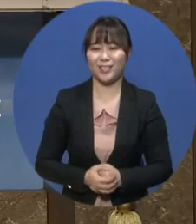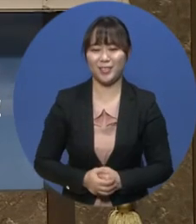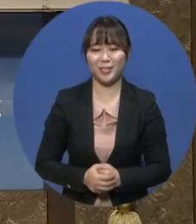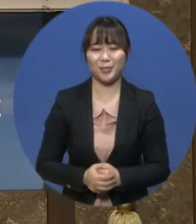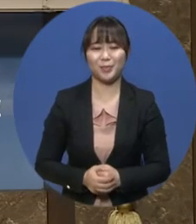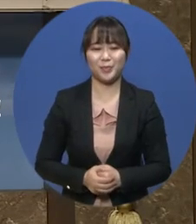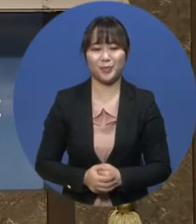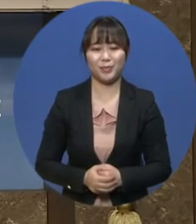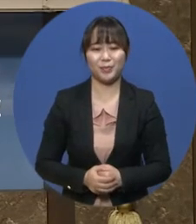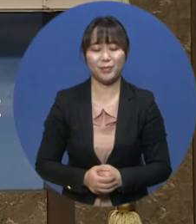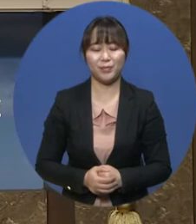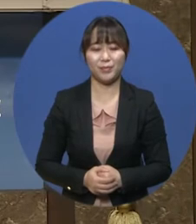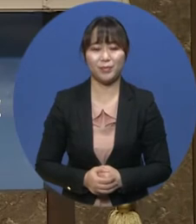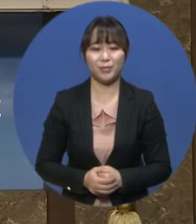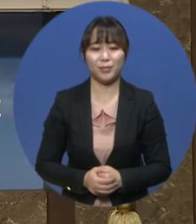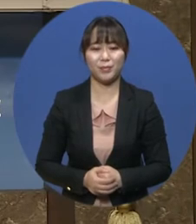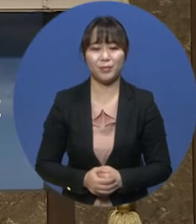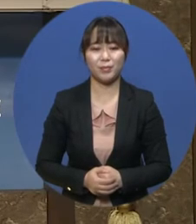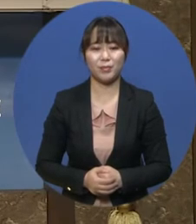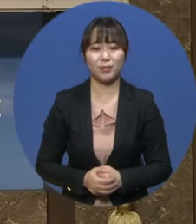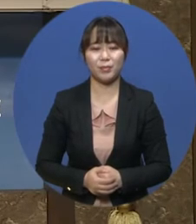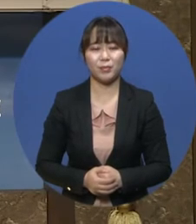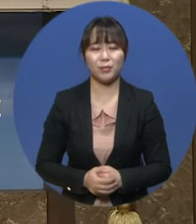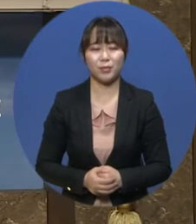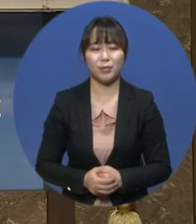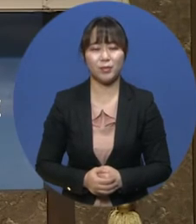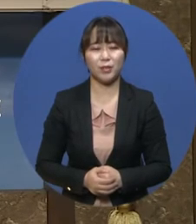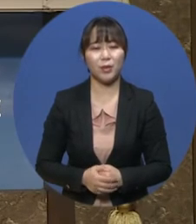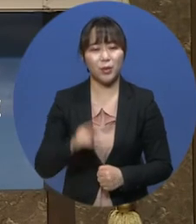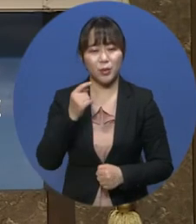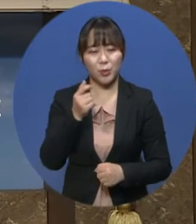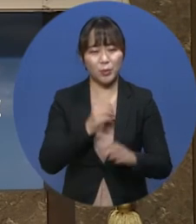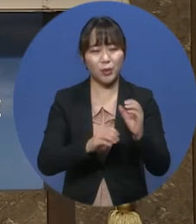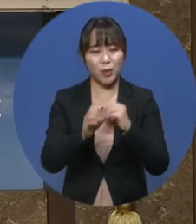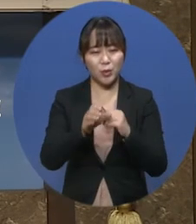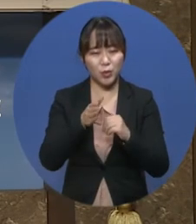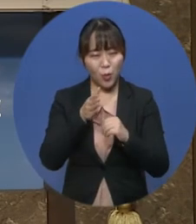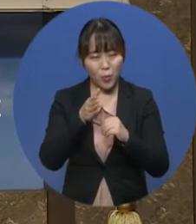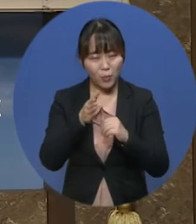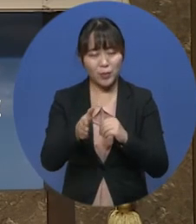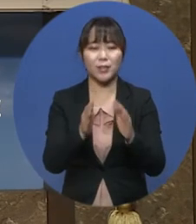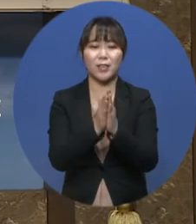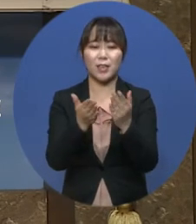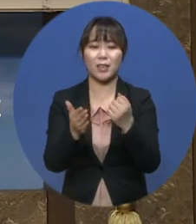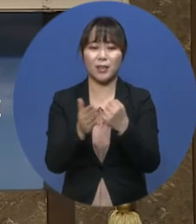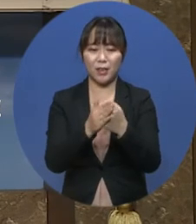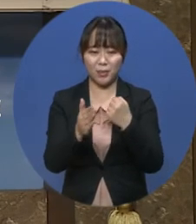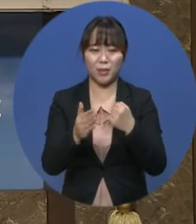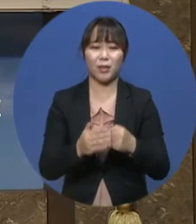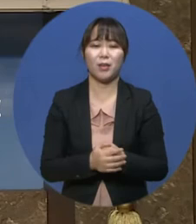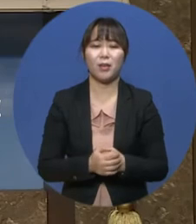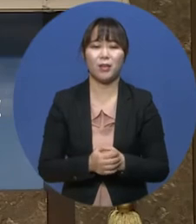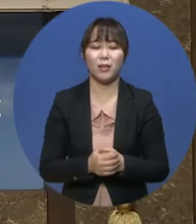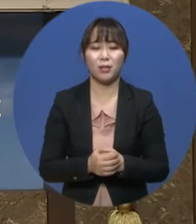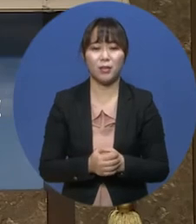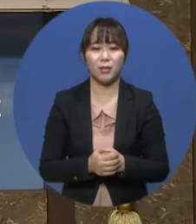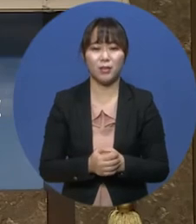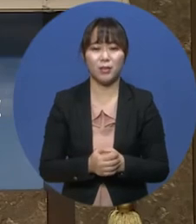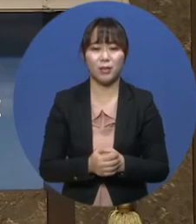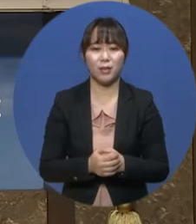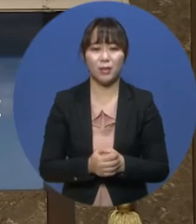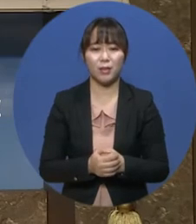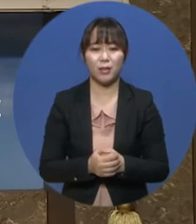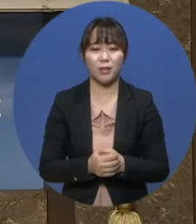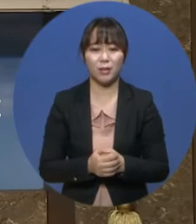아 넘게 저도 조심 조금 게 전 와인이 요일을 4 드리자면 책자 이기 때문에 예 그래서